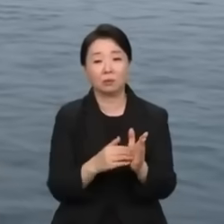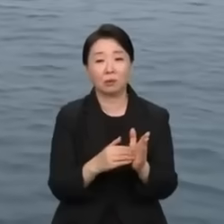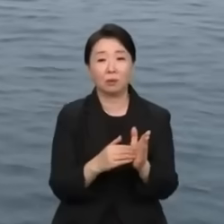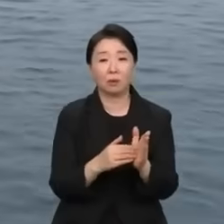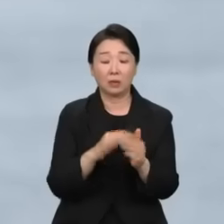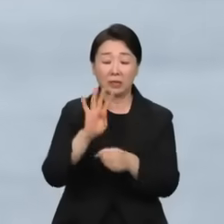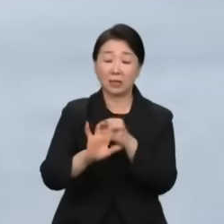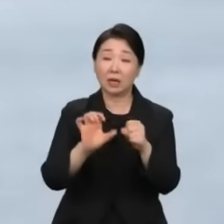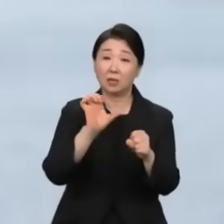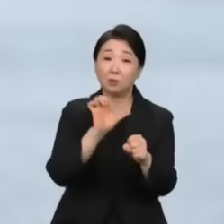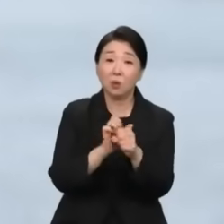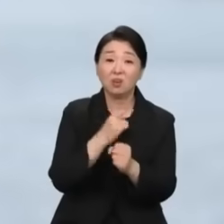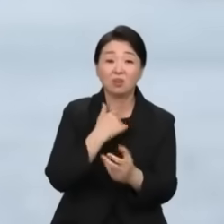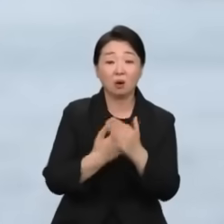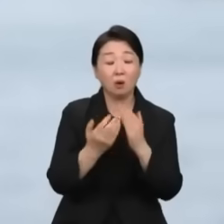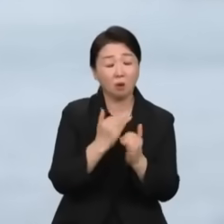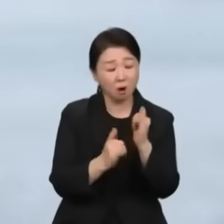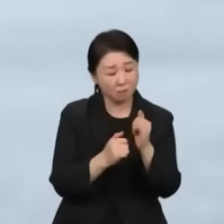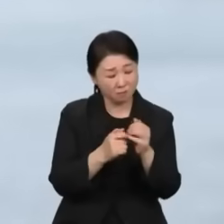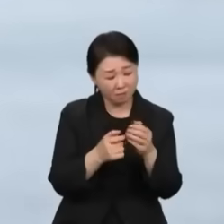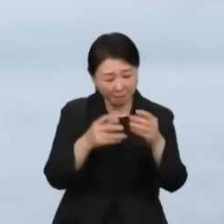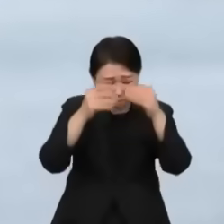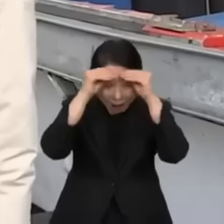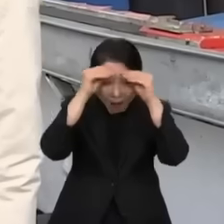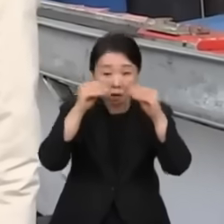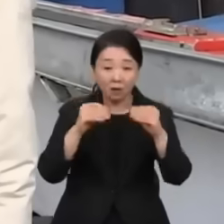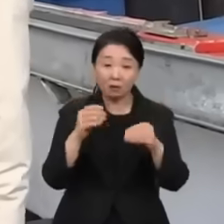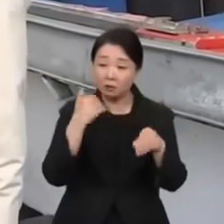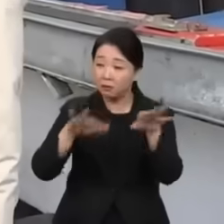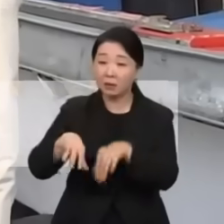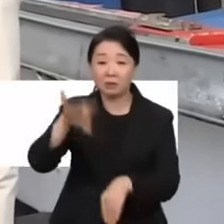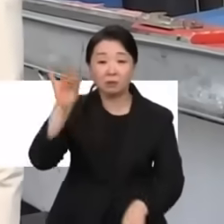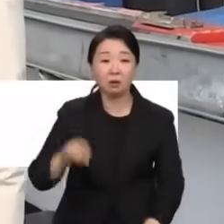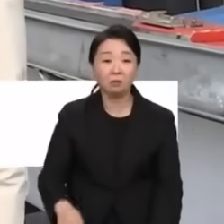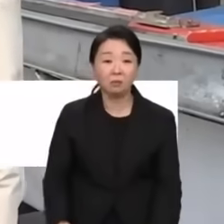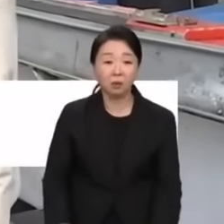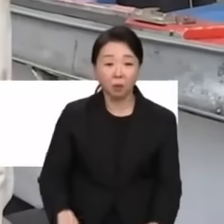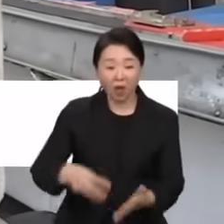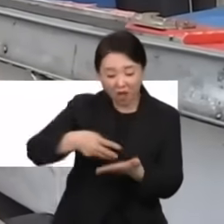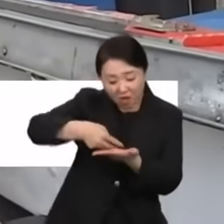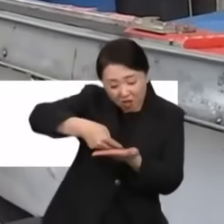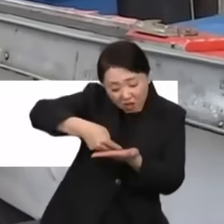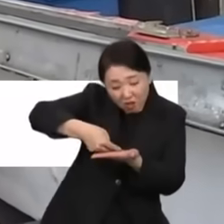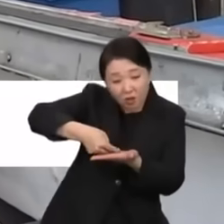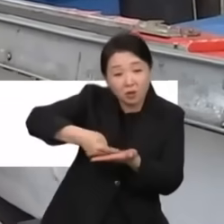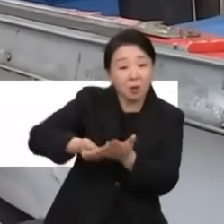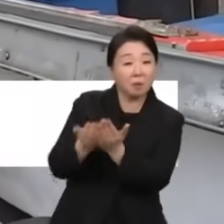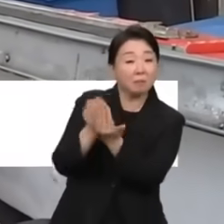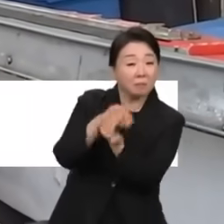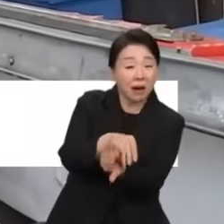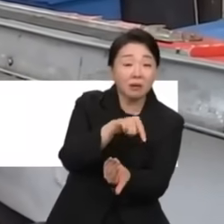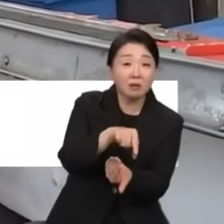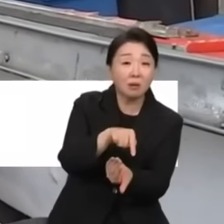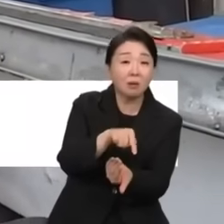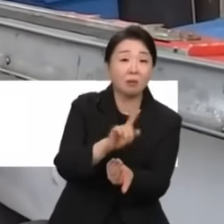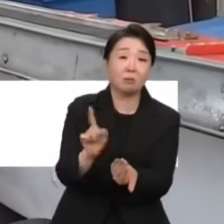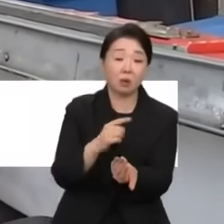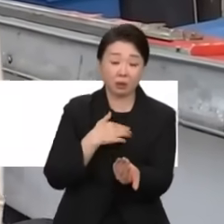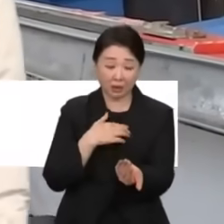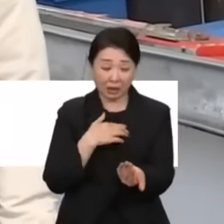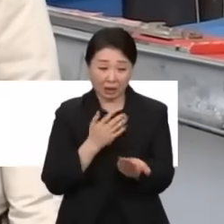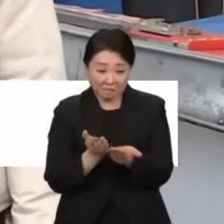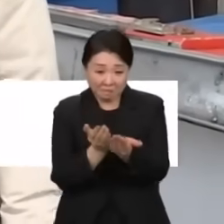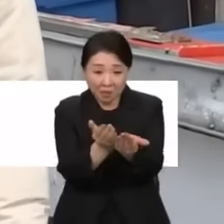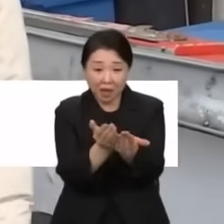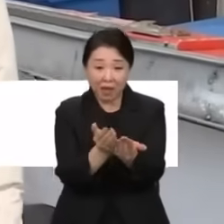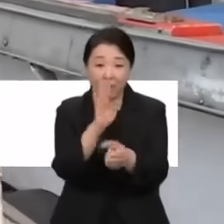45년 경력 선장도 이런 바다는 처음이라고 했습니다. 전복이라는 것은 극히, 저도 배를 45년